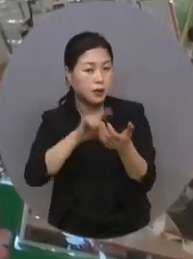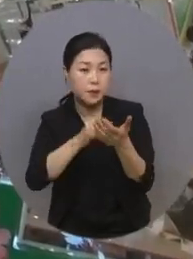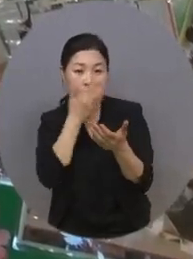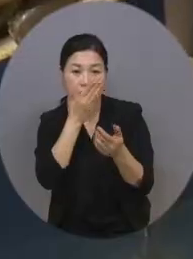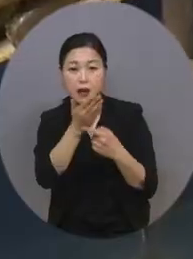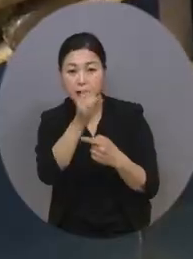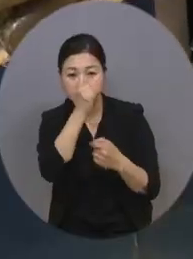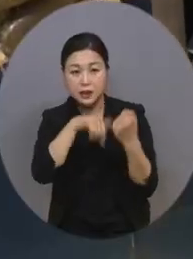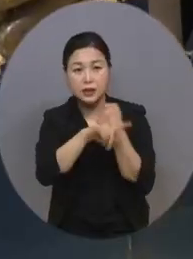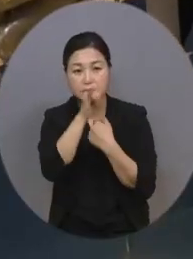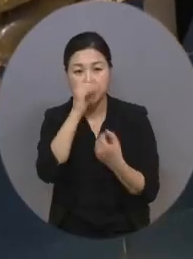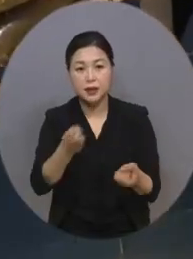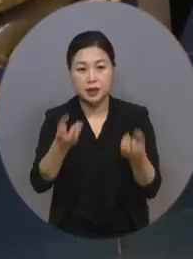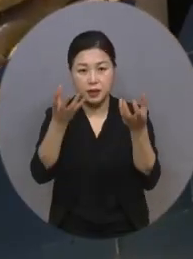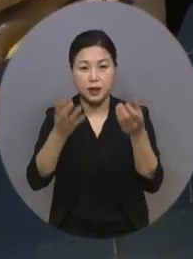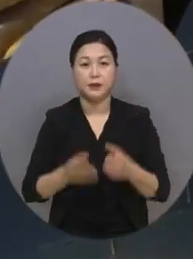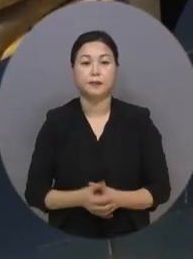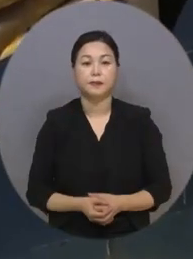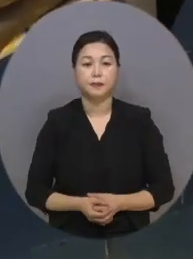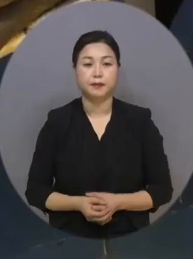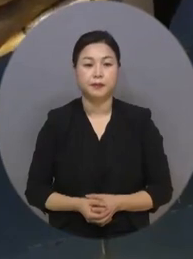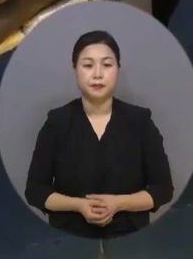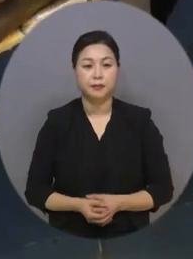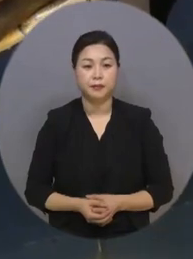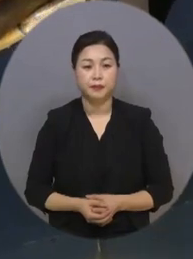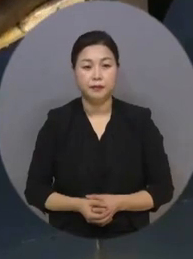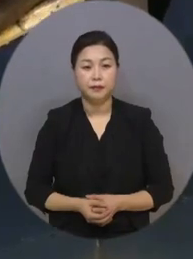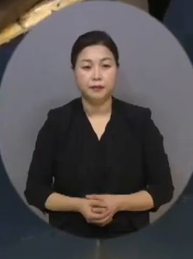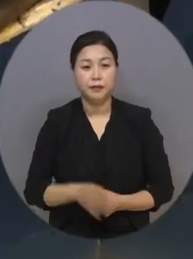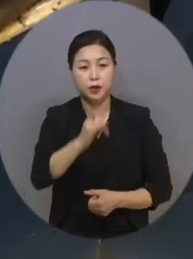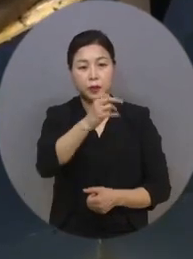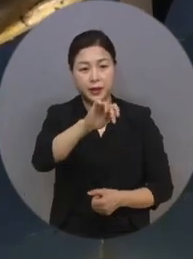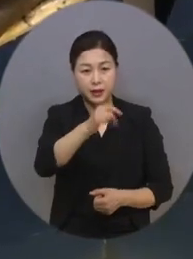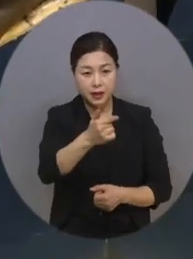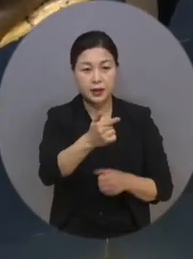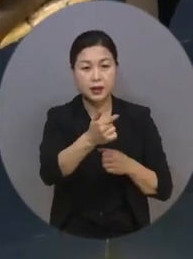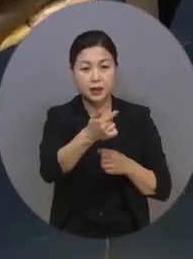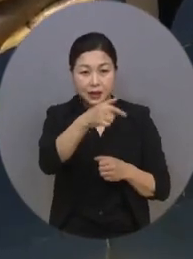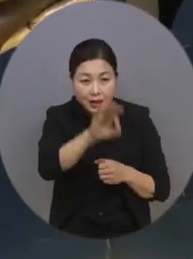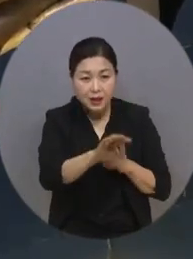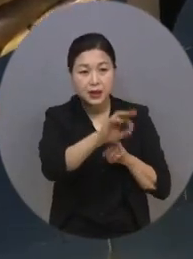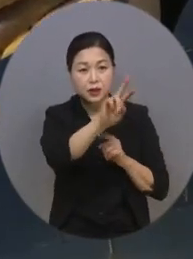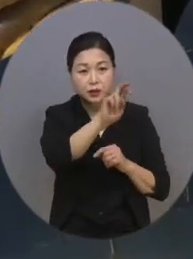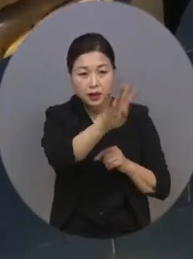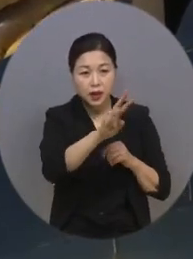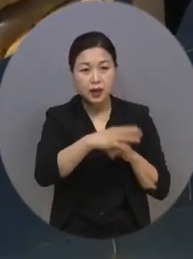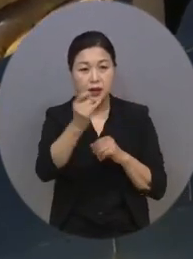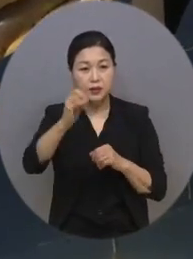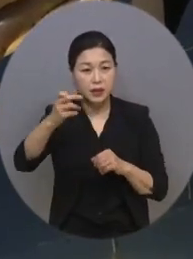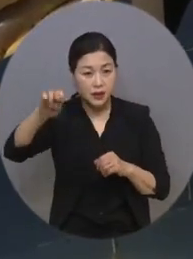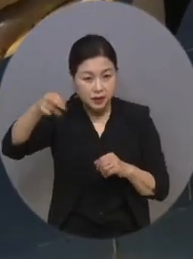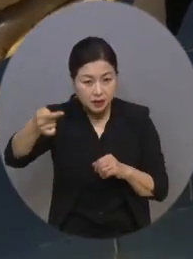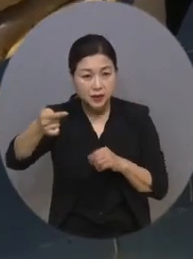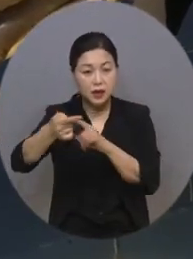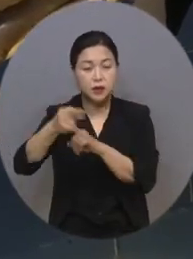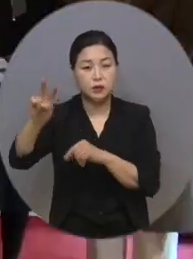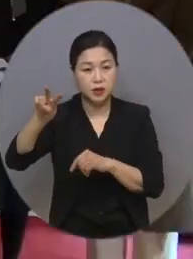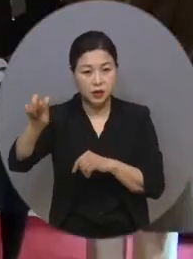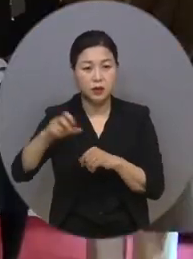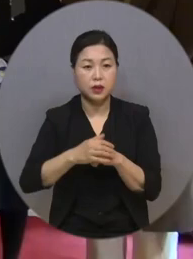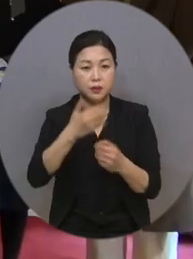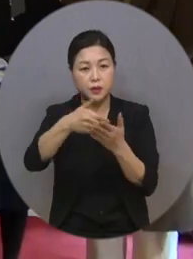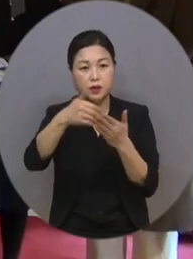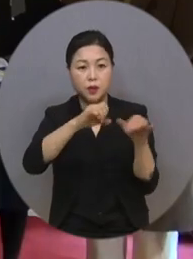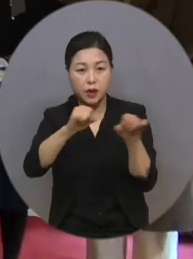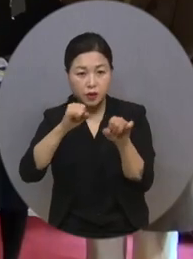있는 의미의 행사로 개최되었습니다. 톨페인팅 24작품, 냅킨아트 25작품 등 다양한 미술활동